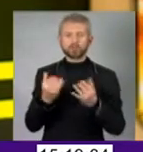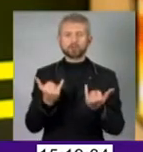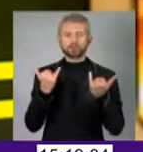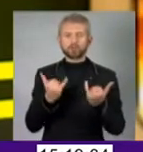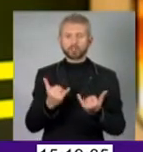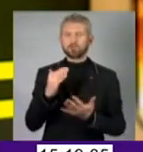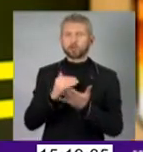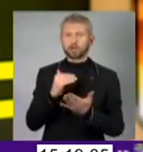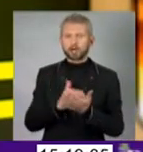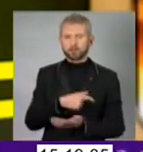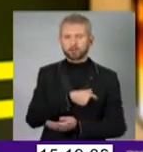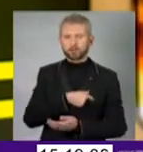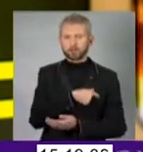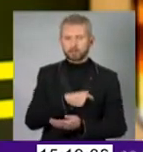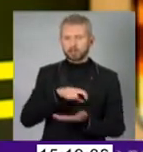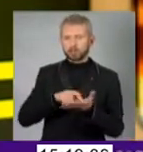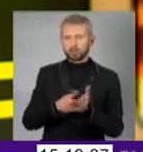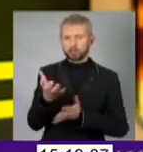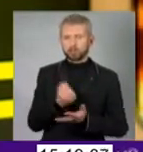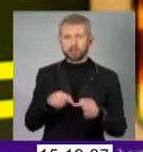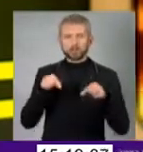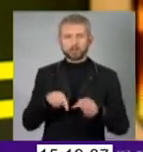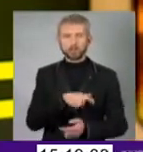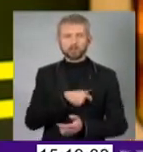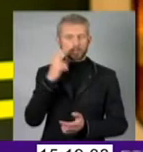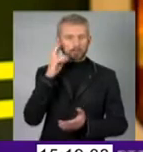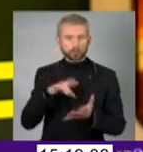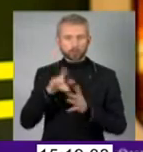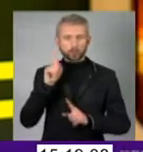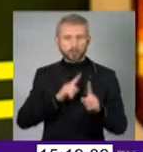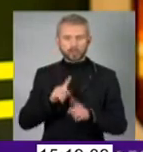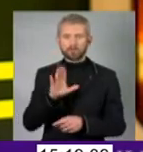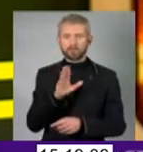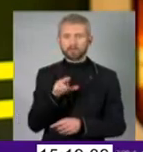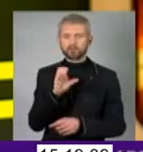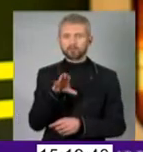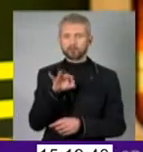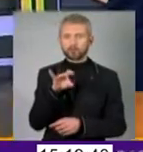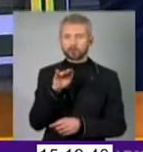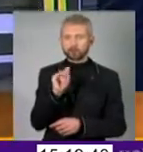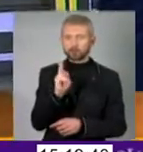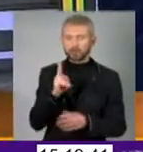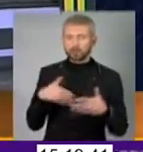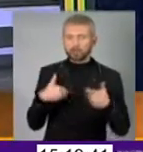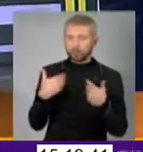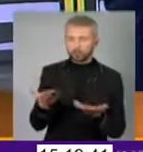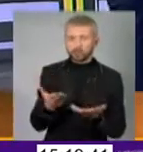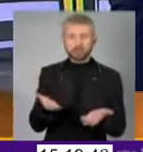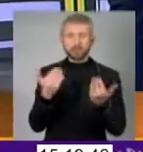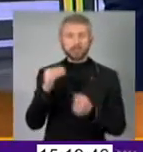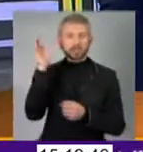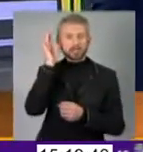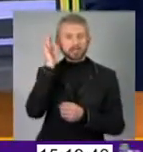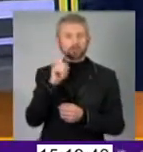прямому ефірі депутатської приймальні. В студії депутат Київської міськради Вадим Сторожук. Пане Вадиме, вітаю вас. Давайте нагадаємо,